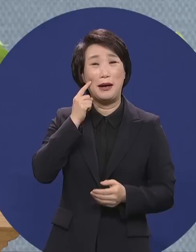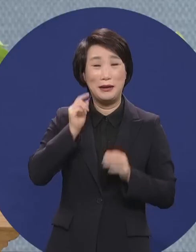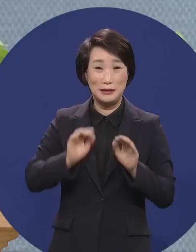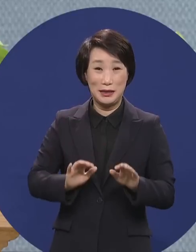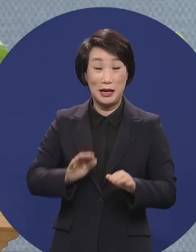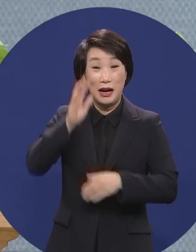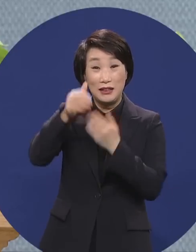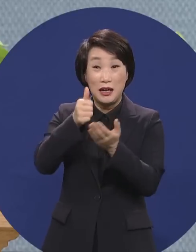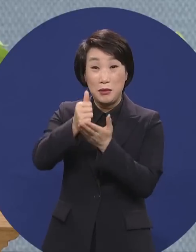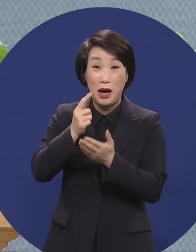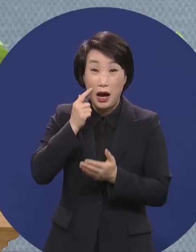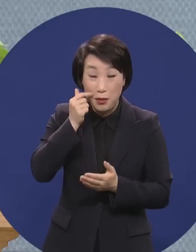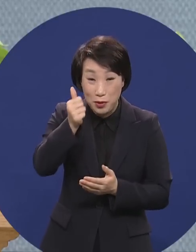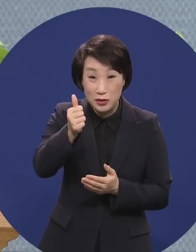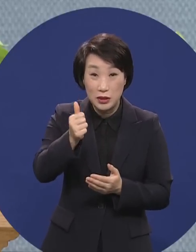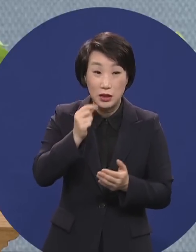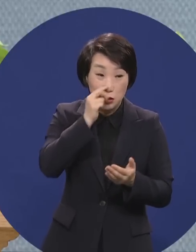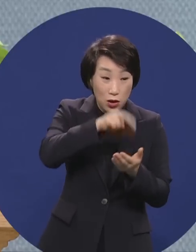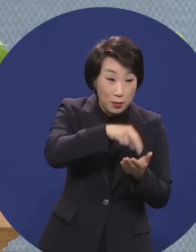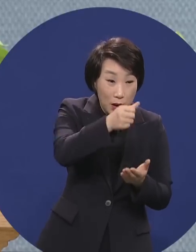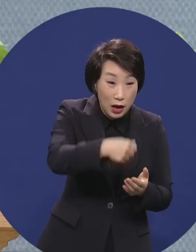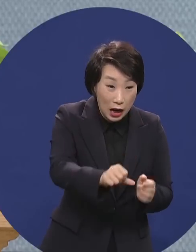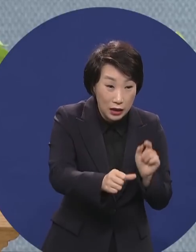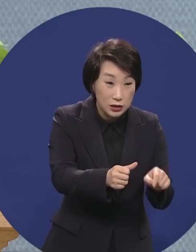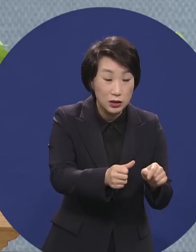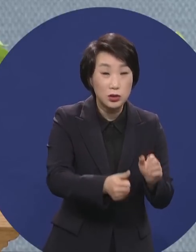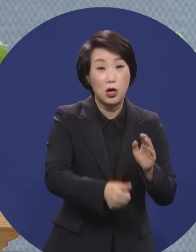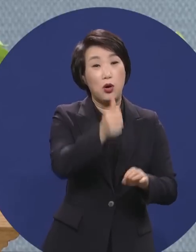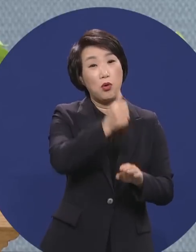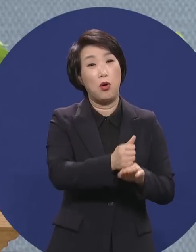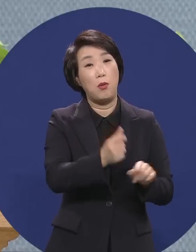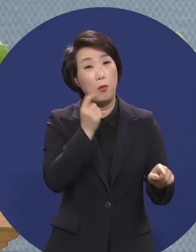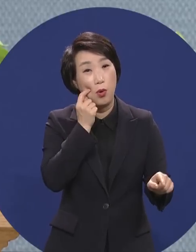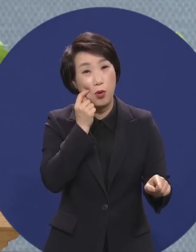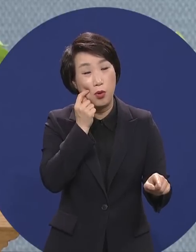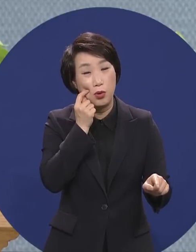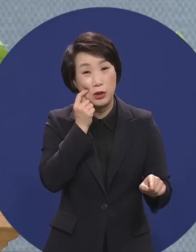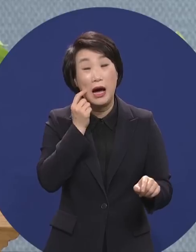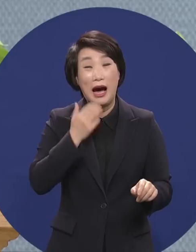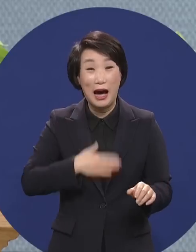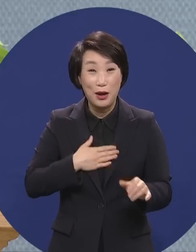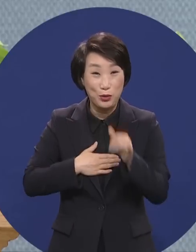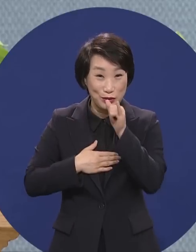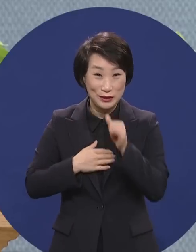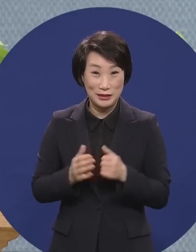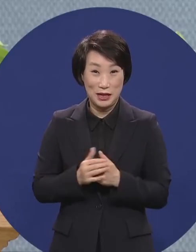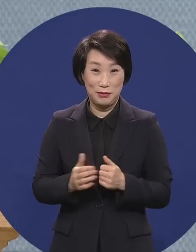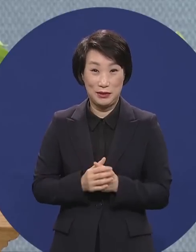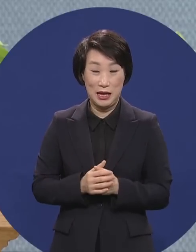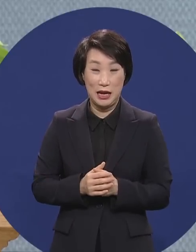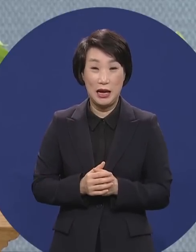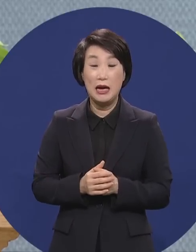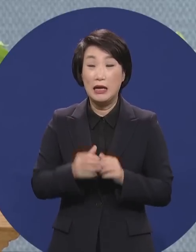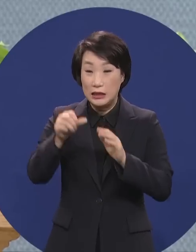하나님 아버지는 탕자가 성공할 수 없다는 사실을 아시기 때문에 실패자